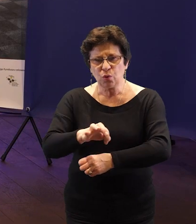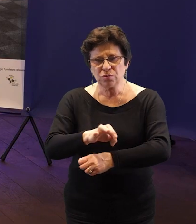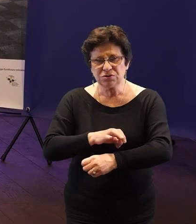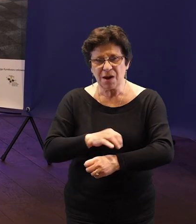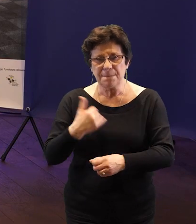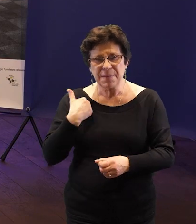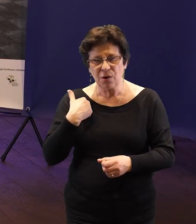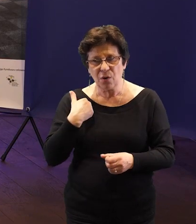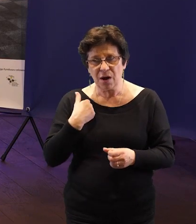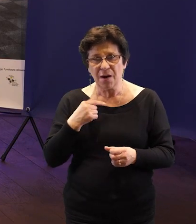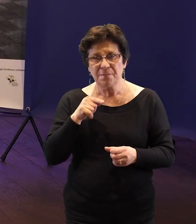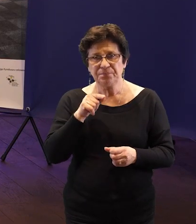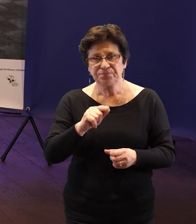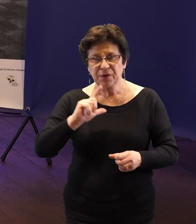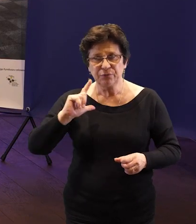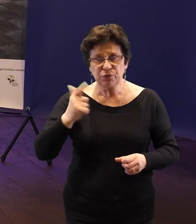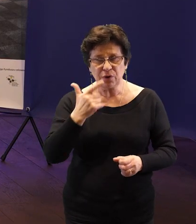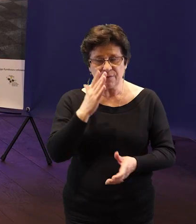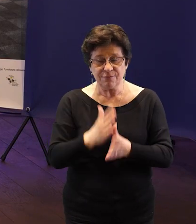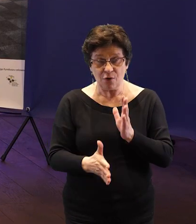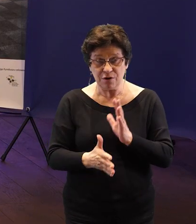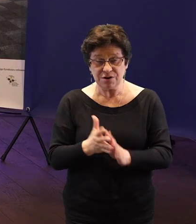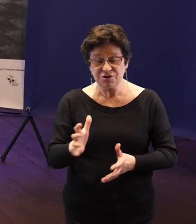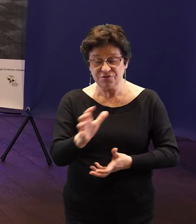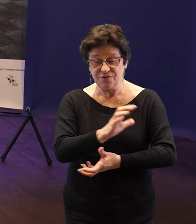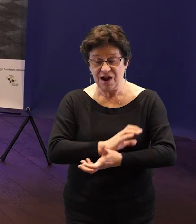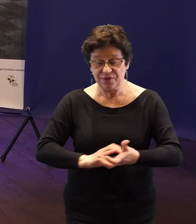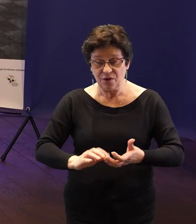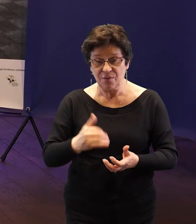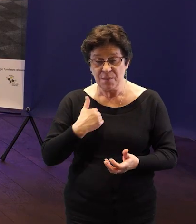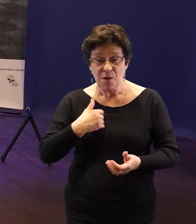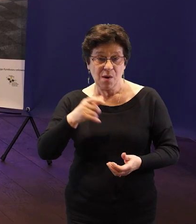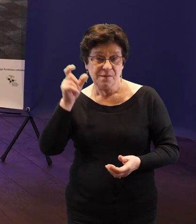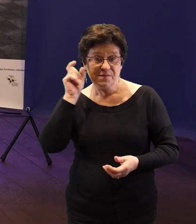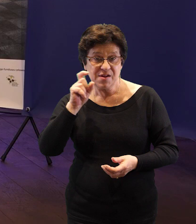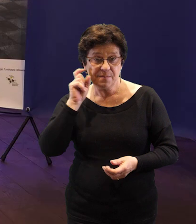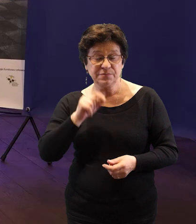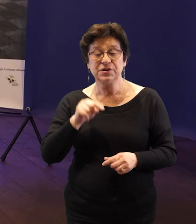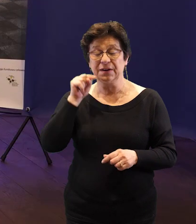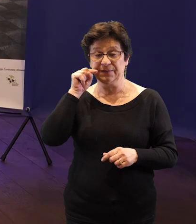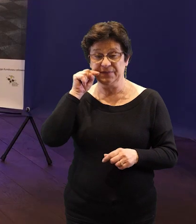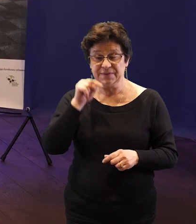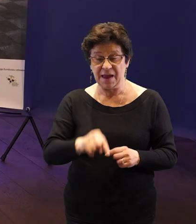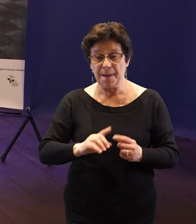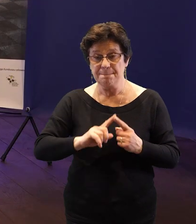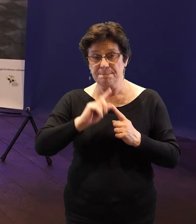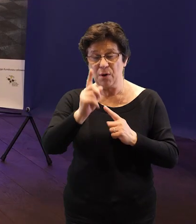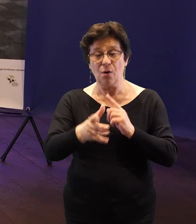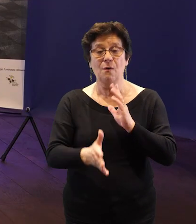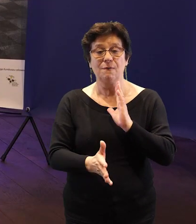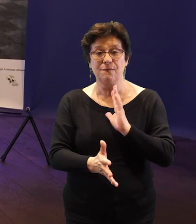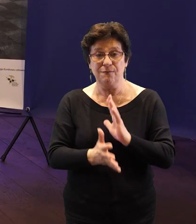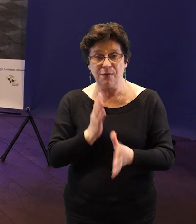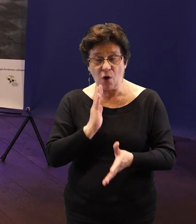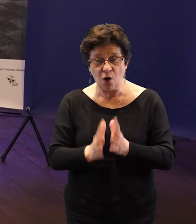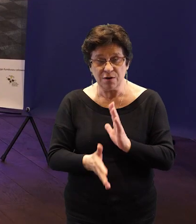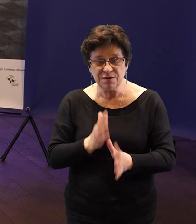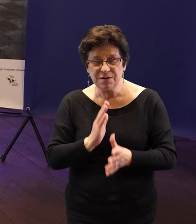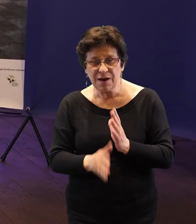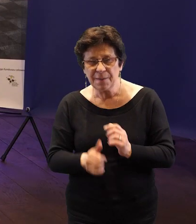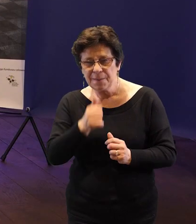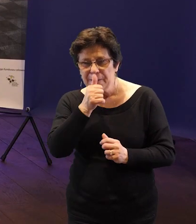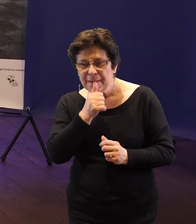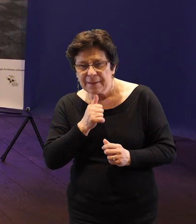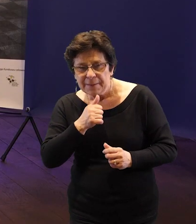II wojny światowej w nazistowskich Niemczech, w III Rzeszy, te konstrukcje po wojnie, ich testy,